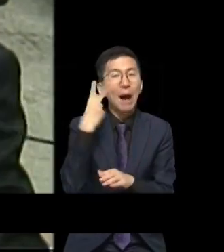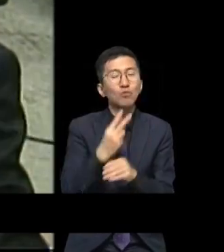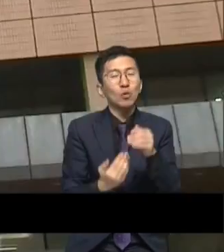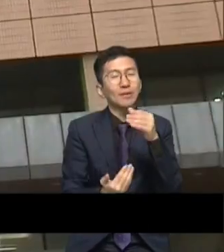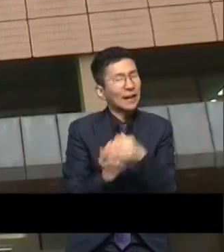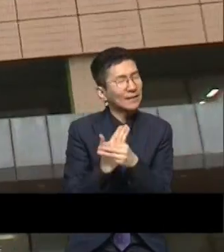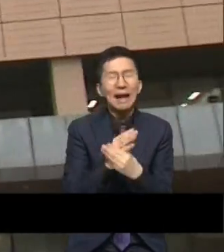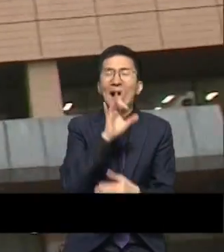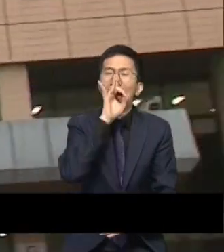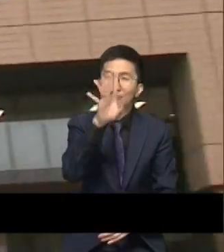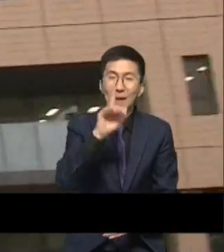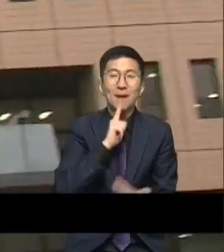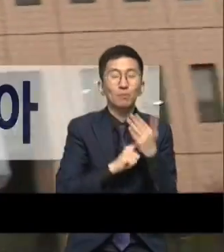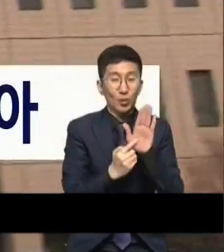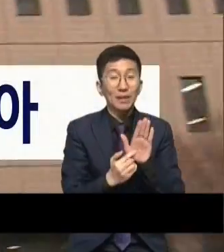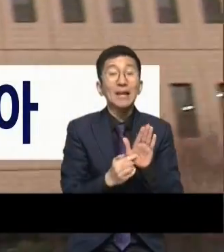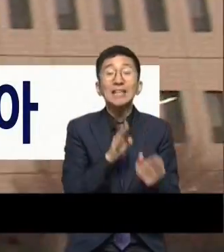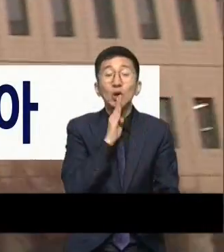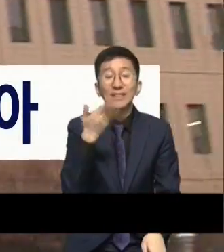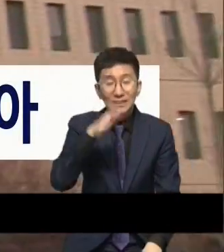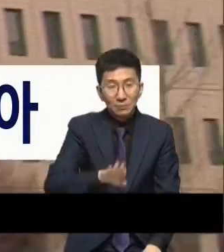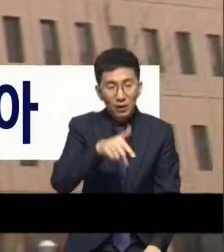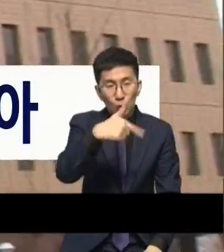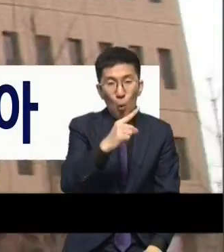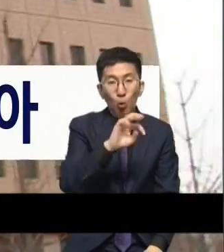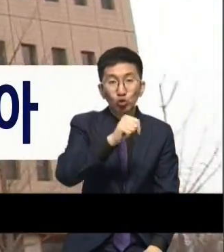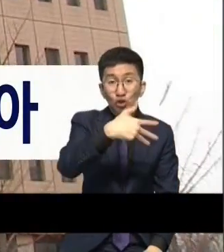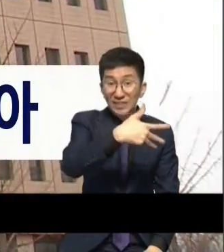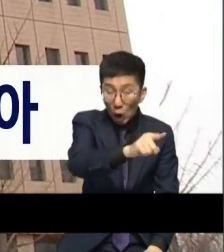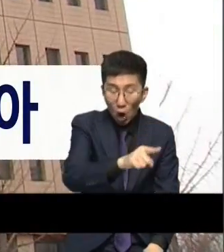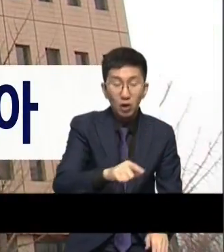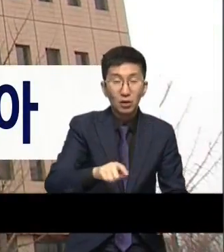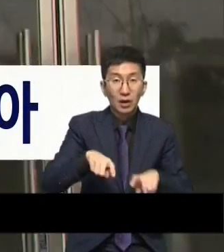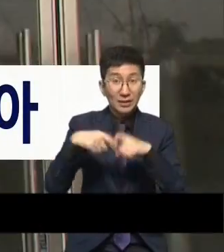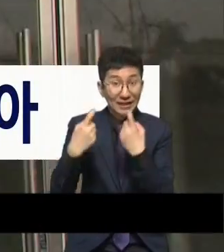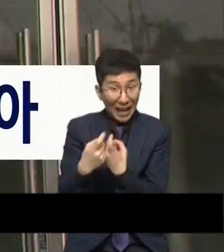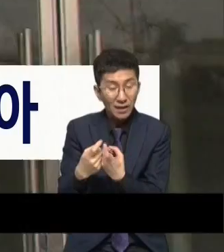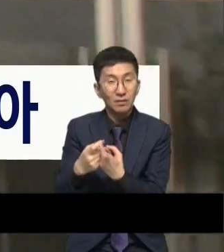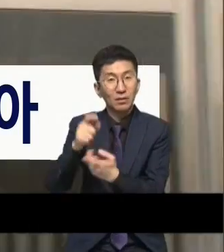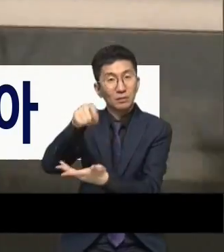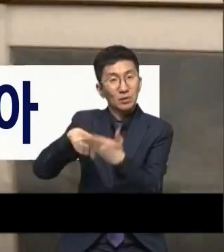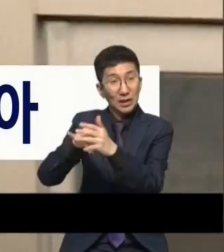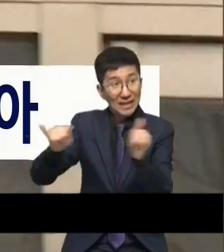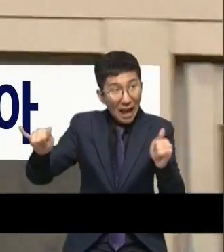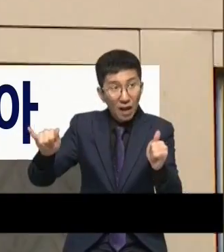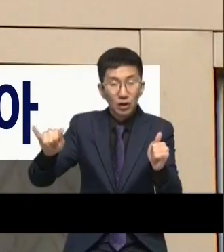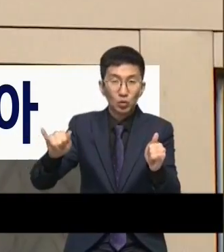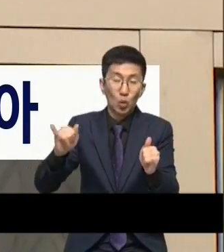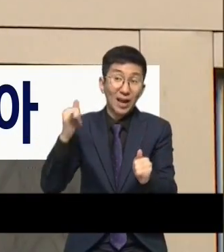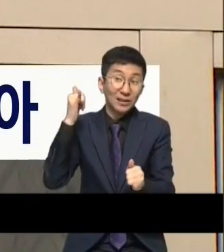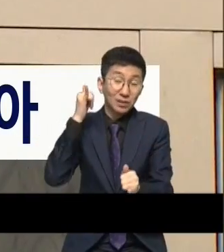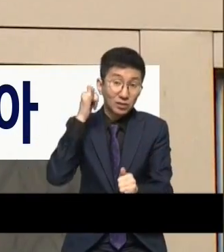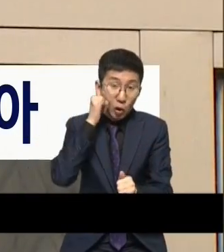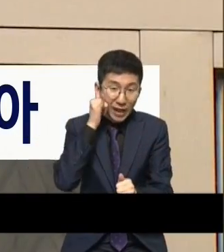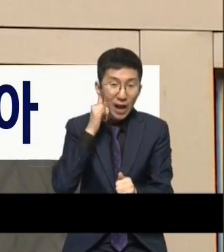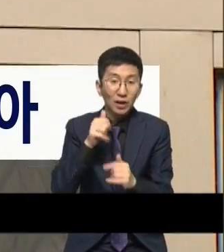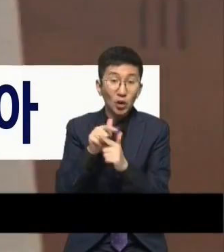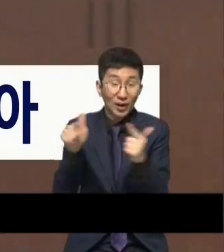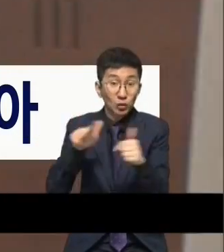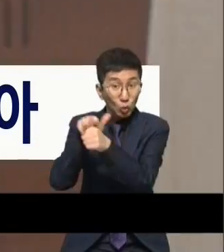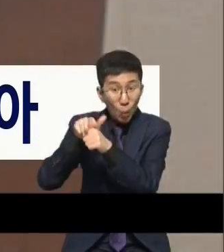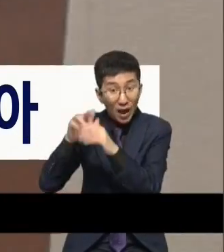있습니다. 그러나 공수처는 민간인의 통신사 가입자 정보를 조회한 데 대해 유감을 밝혔을